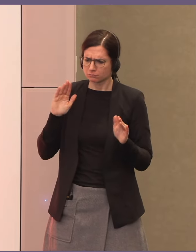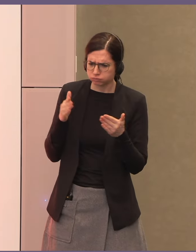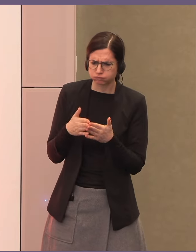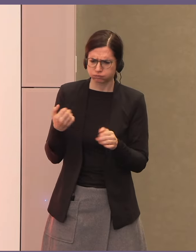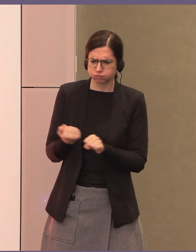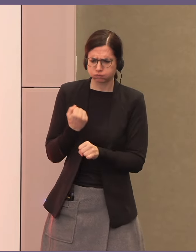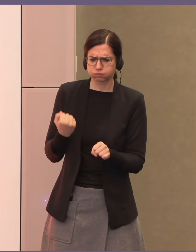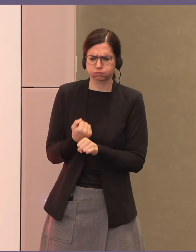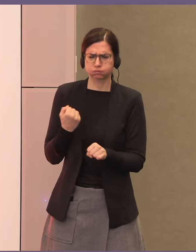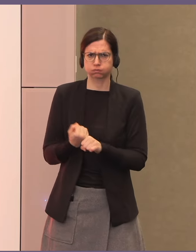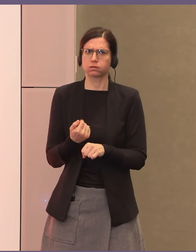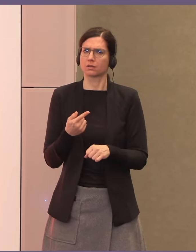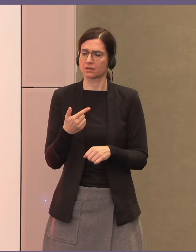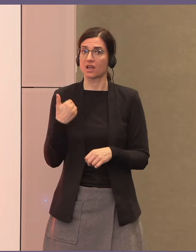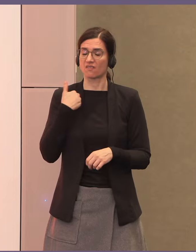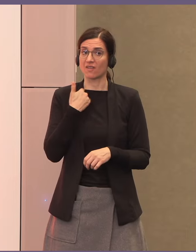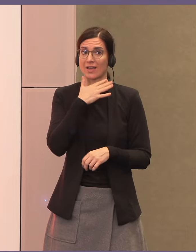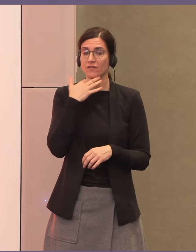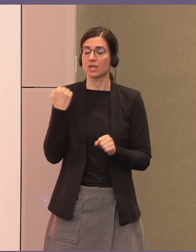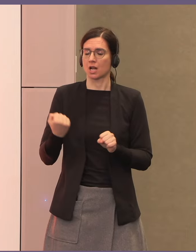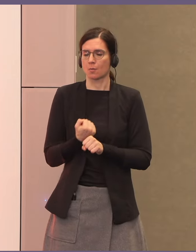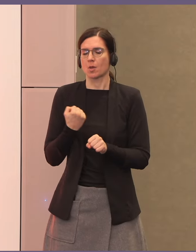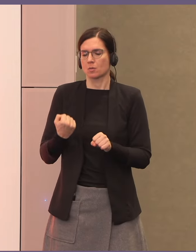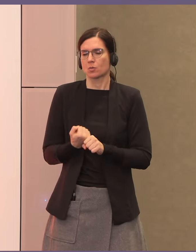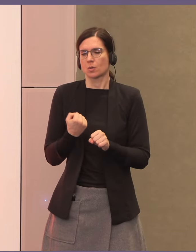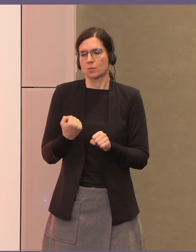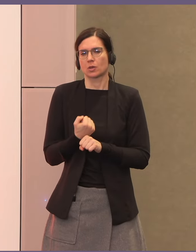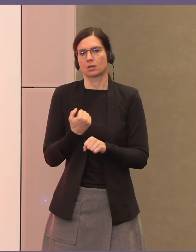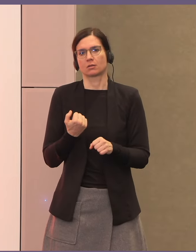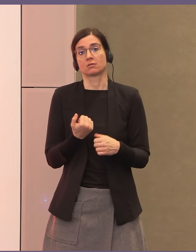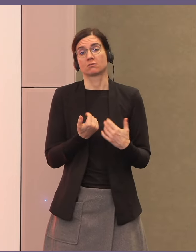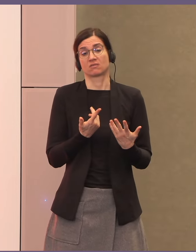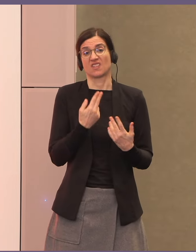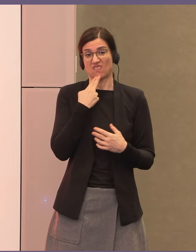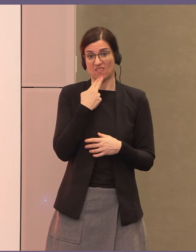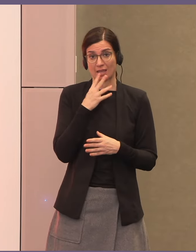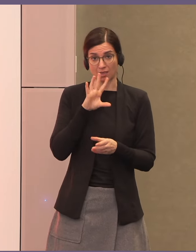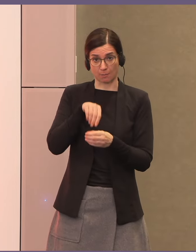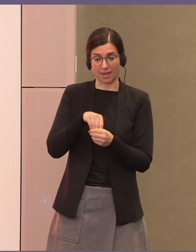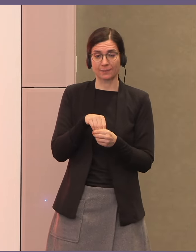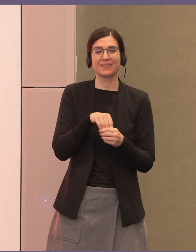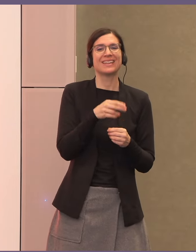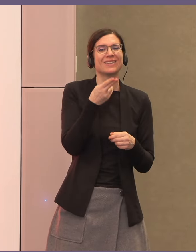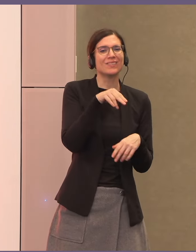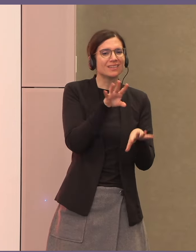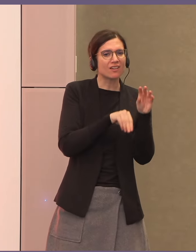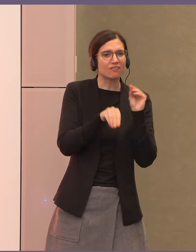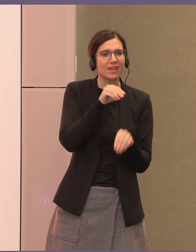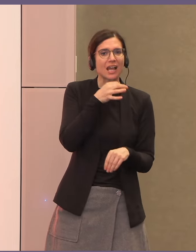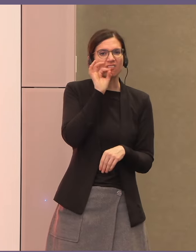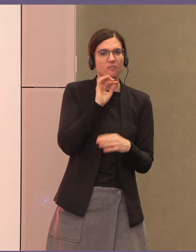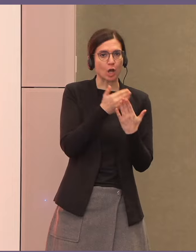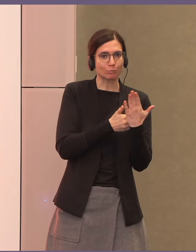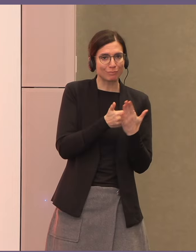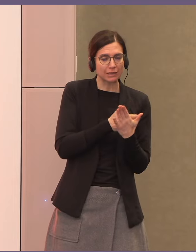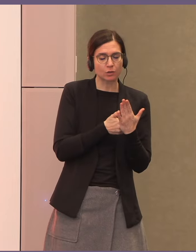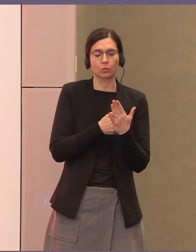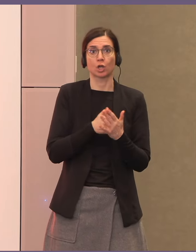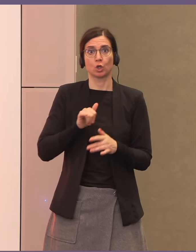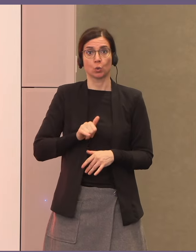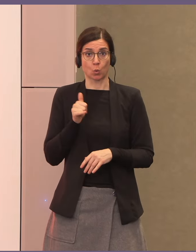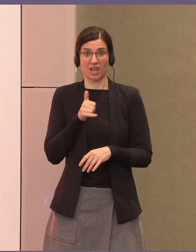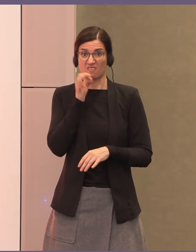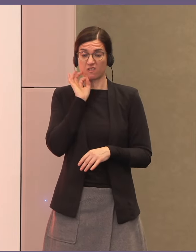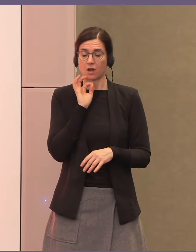immer wichtig zu sagen, wer sich um etwas bemüht, nach intensiven Bemühungen unter anderem des Wiener Vereins für erweiterte Frauenbildung erhielten junge